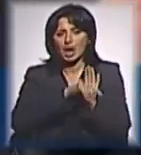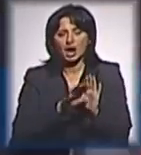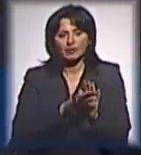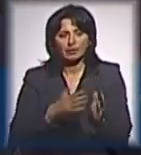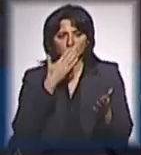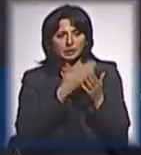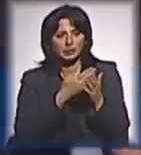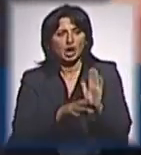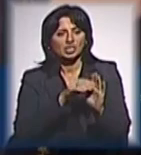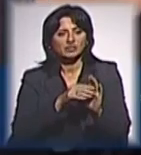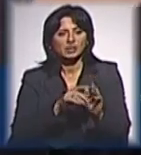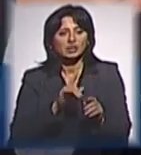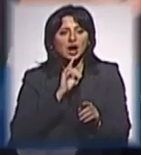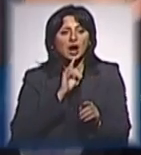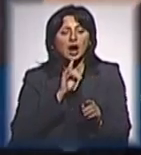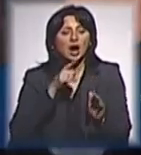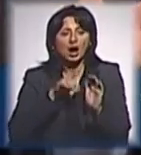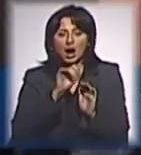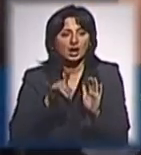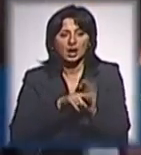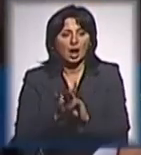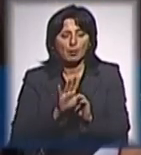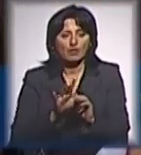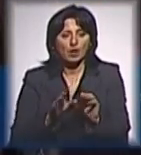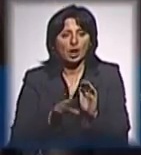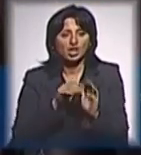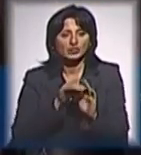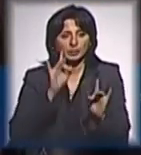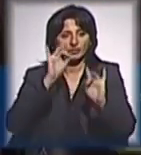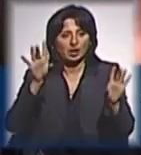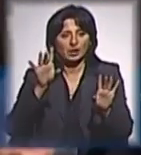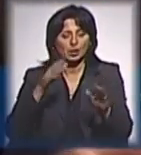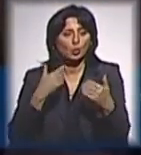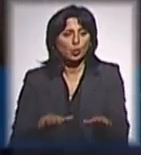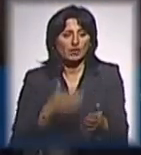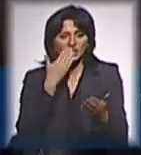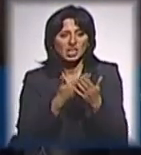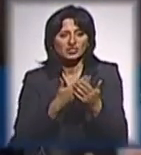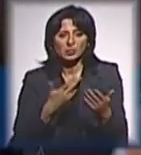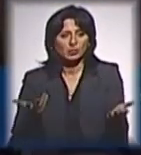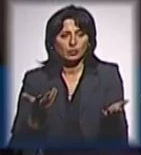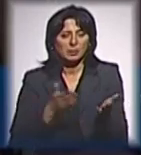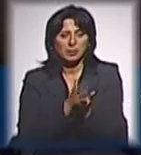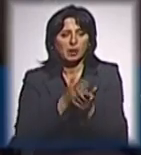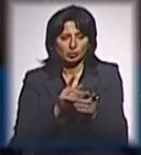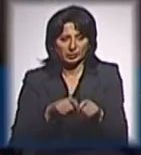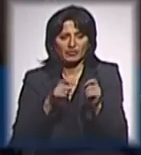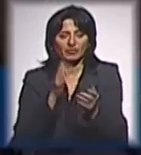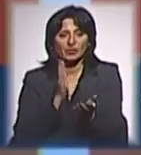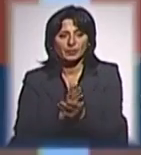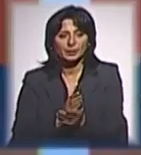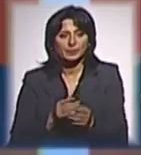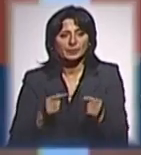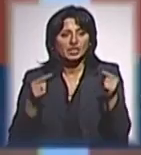არის საჩვენებელი არჩევნები, აღარ გამოვა ეს არჩევნები საჩვენებელი, თუმცა უკვე არ არის საჩვენებელი მთელი რიგი მიმართულებებიდან გამომდინარე.